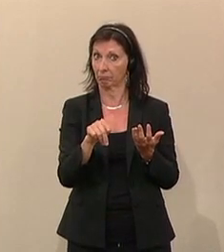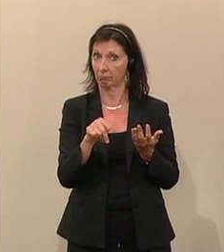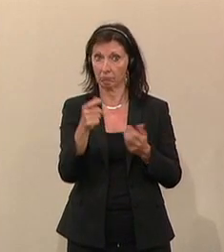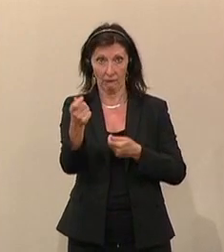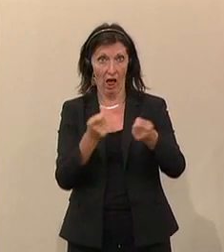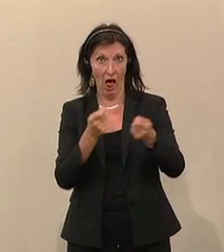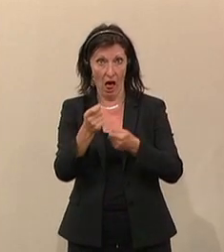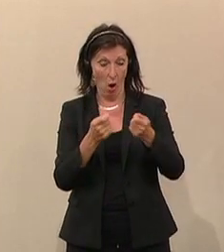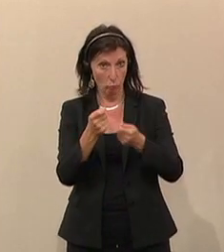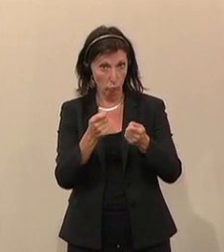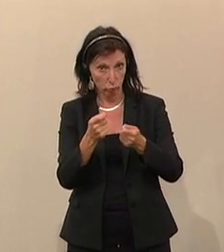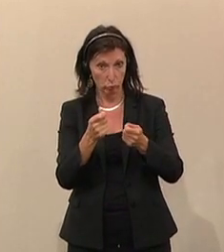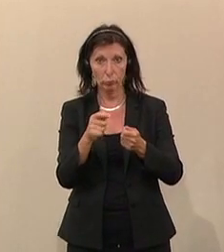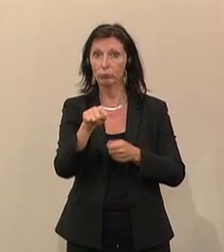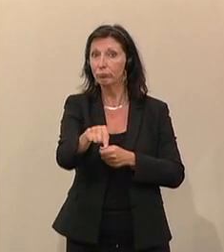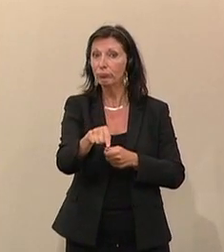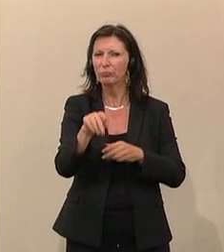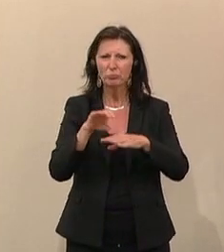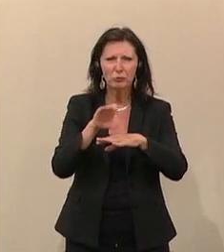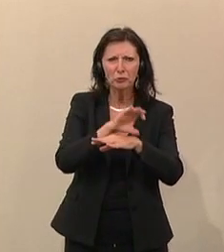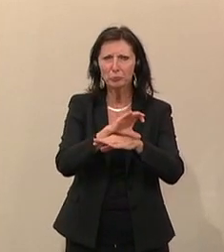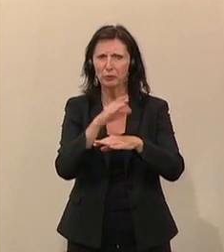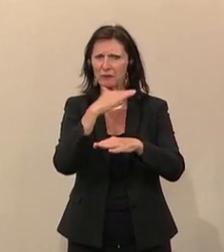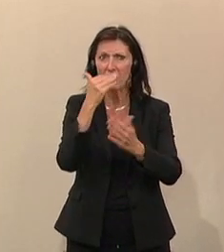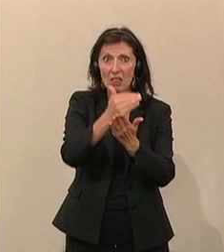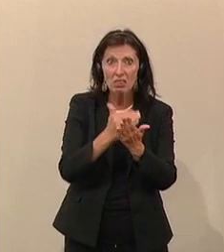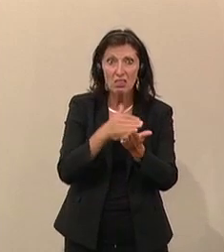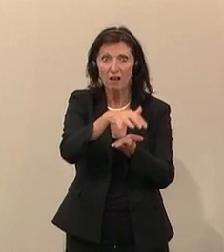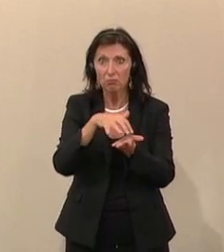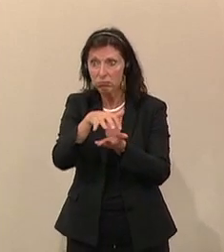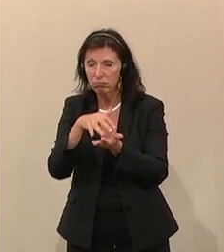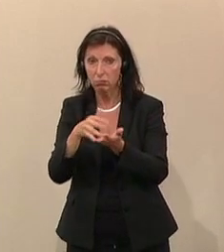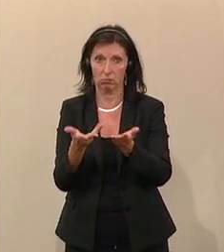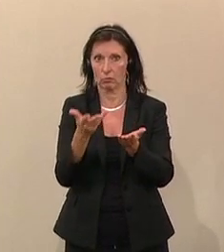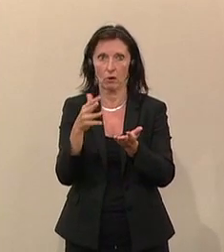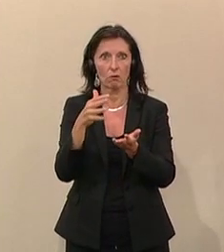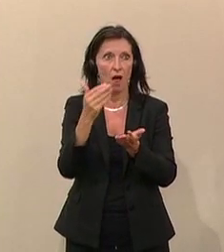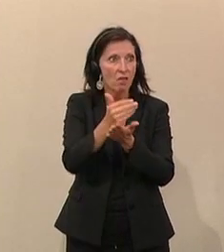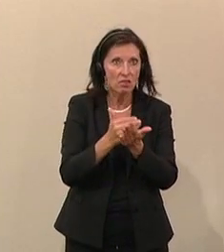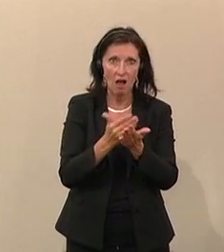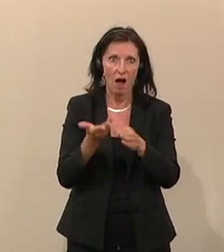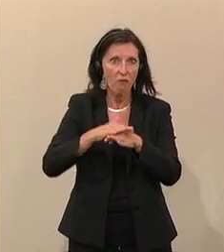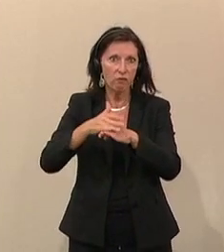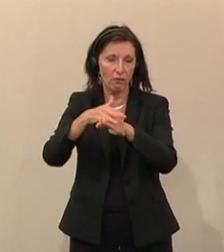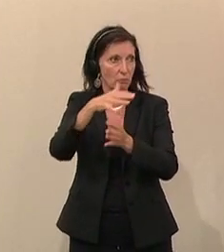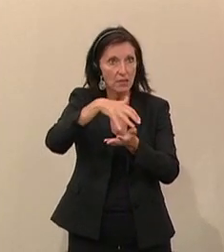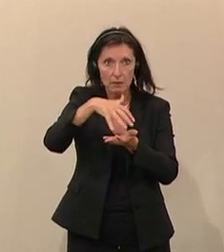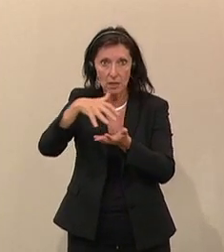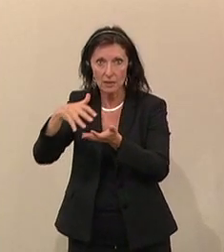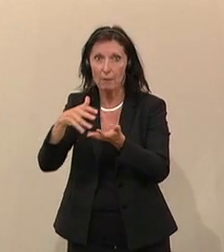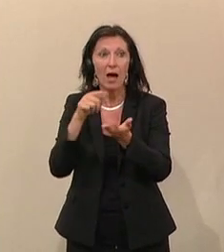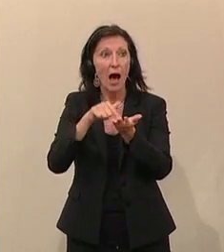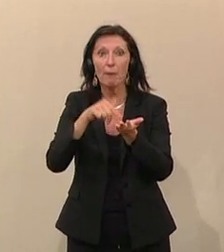karte sollte man im auto wo sehr viele daten entstehen und immer noch mehr daten gesammelt werden wem gehören diese